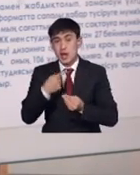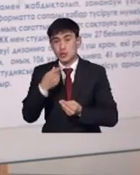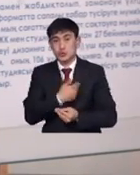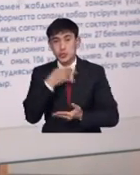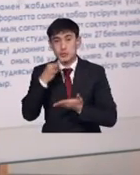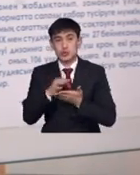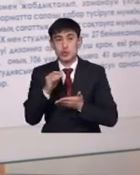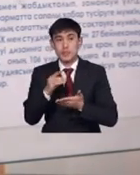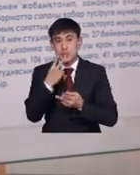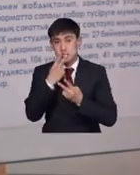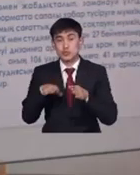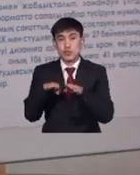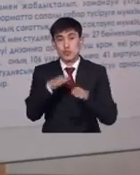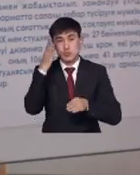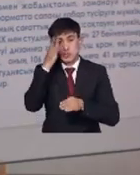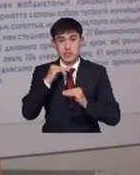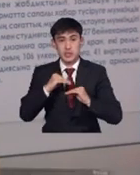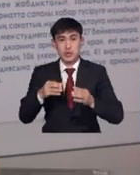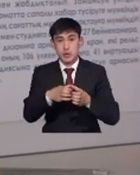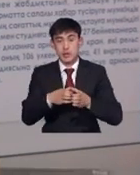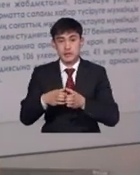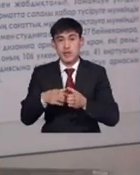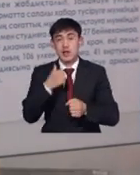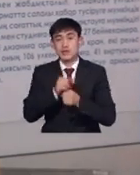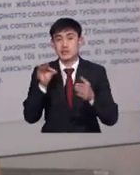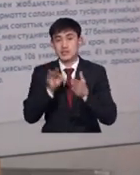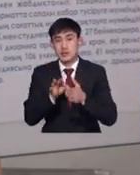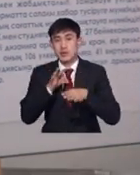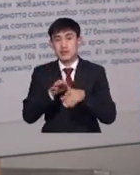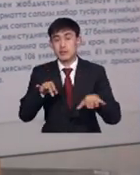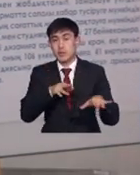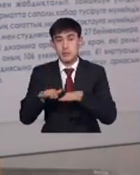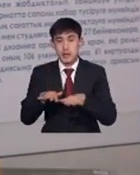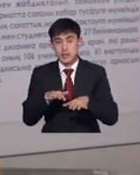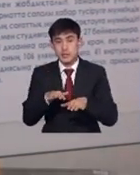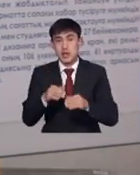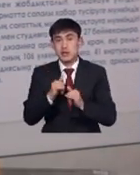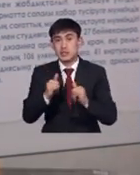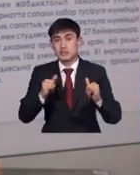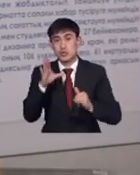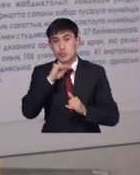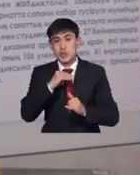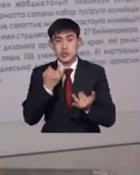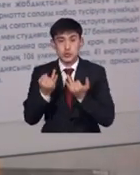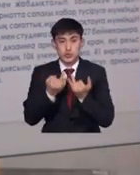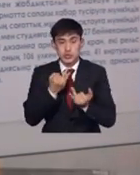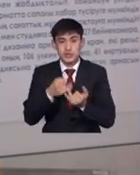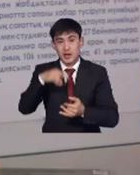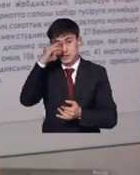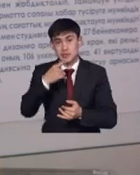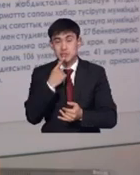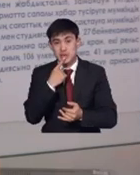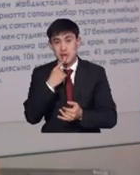отметить, что уже заметен уровень мышления у членов команды. Главная цель проведения такого мероприятия – это развитие умения дискутировать на казахском